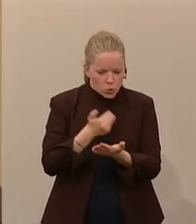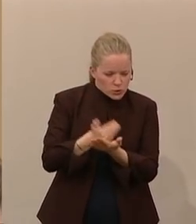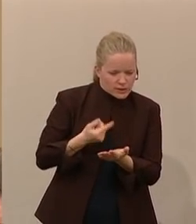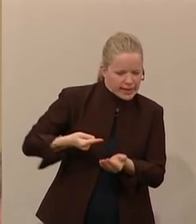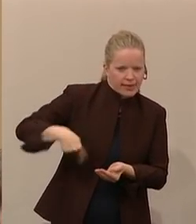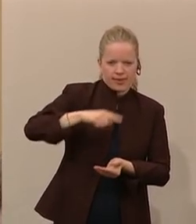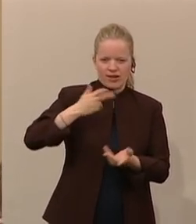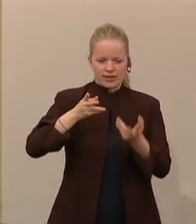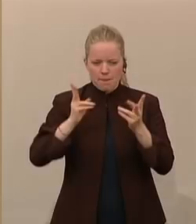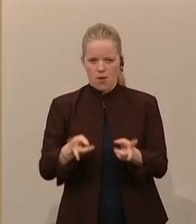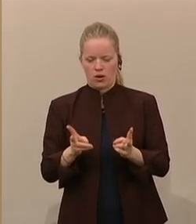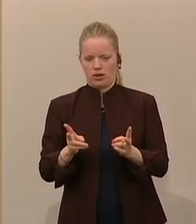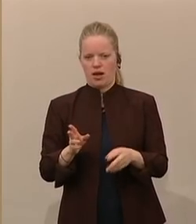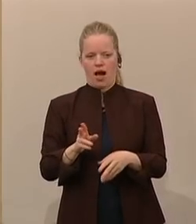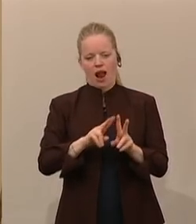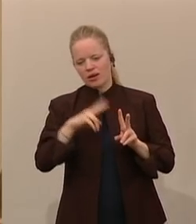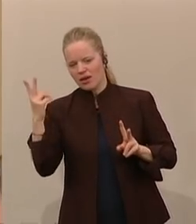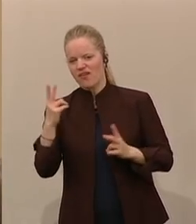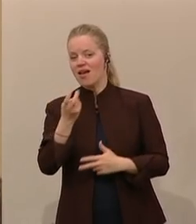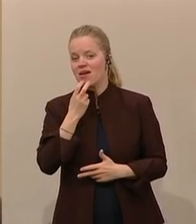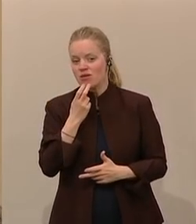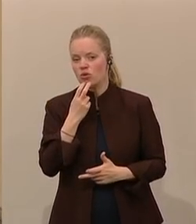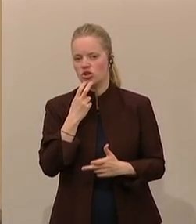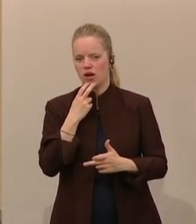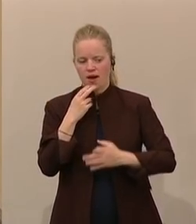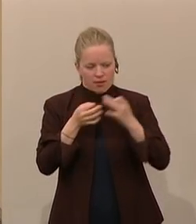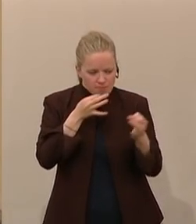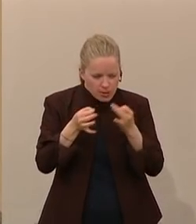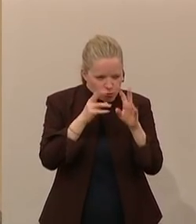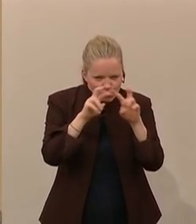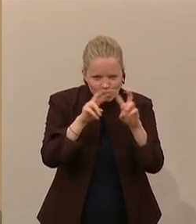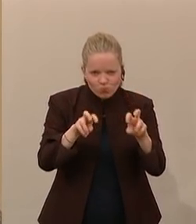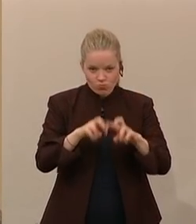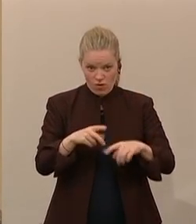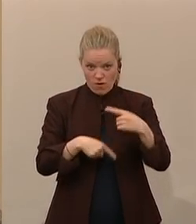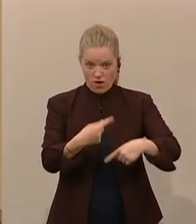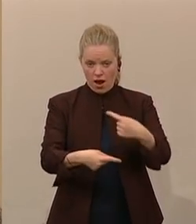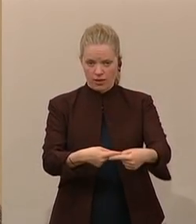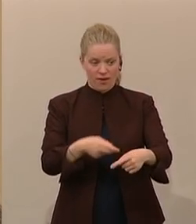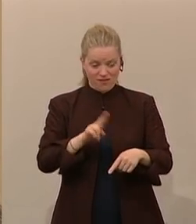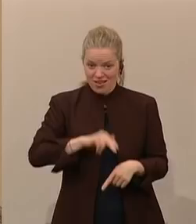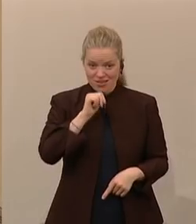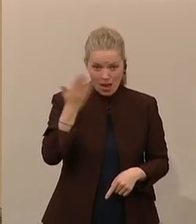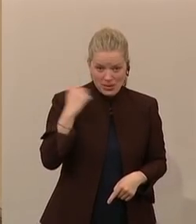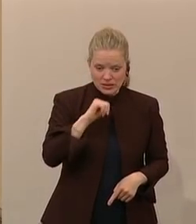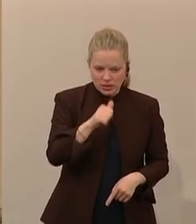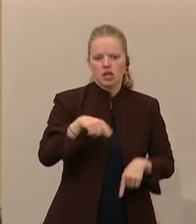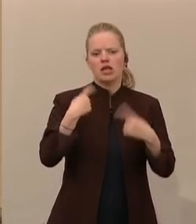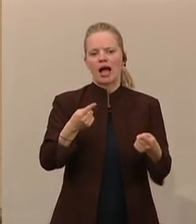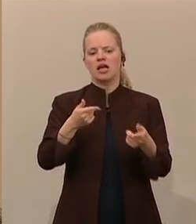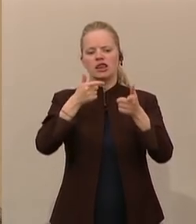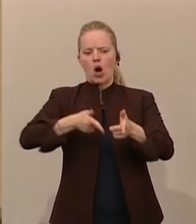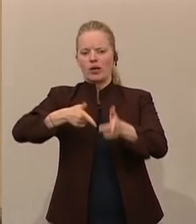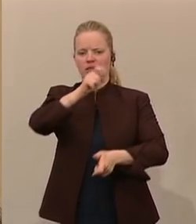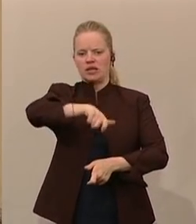zurückgegriffen, auch auf alternative und elektronische Ermittlungsverfahren, dann wären die Terroristen mit dem gepackten Koffer, wo die